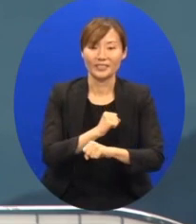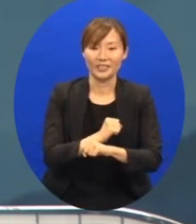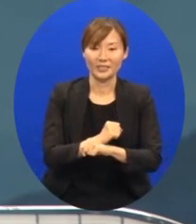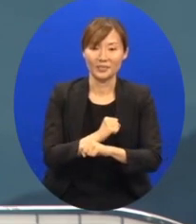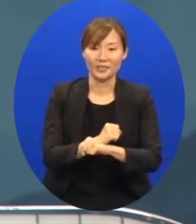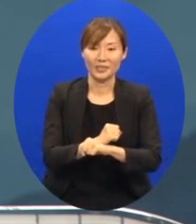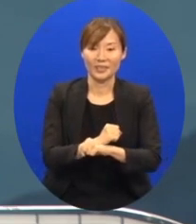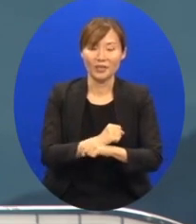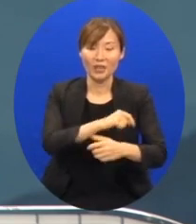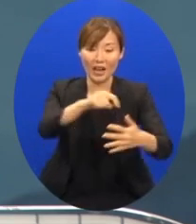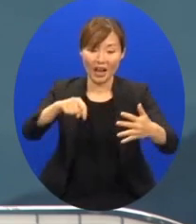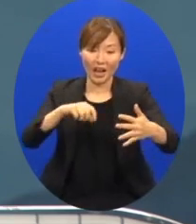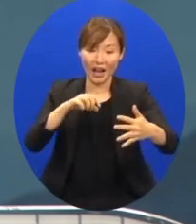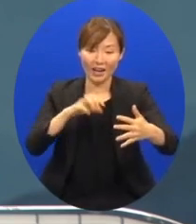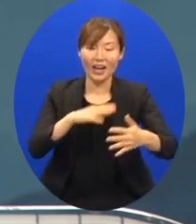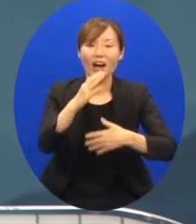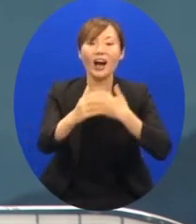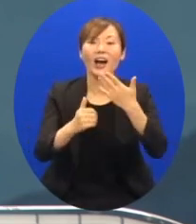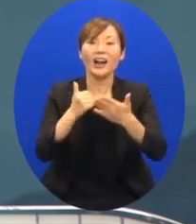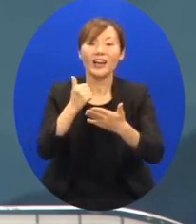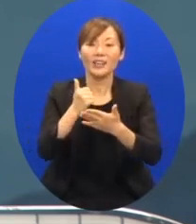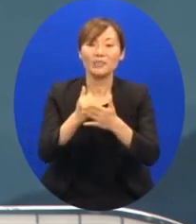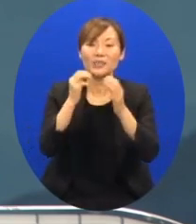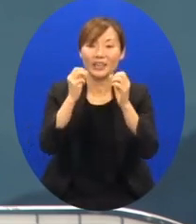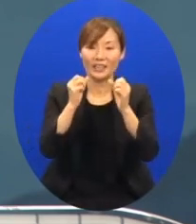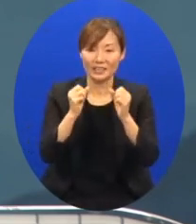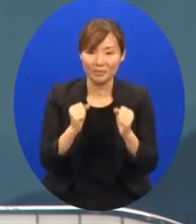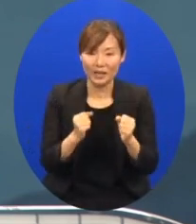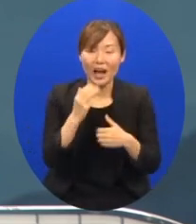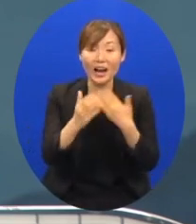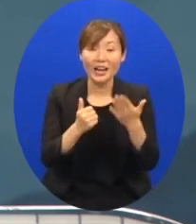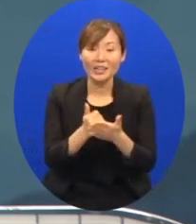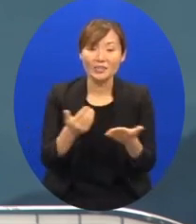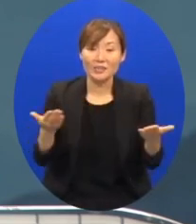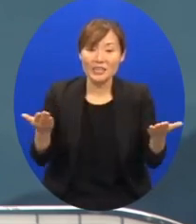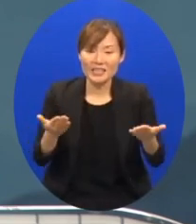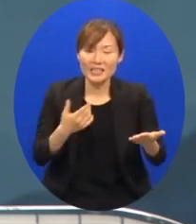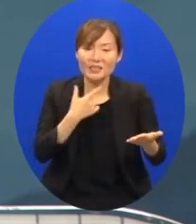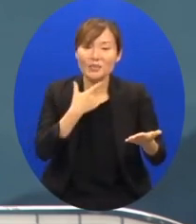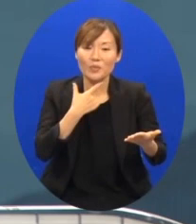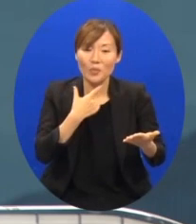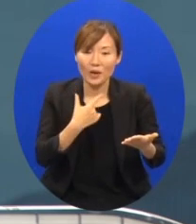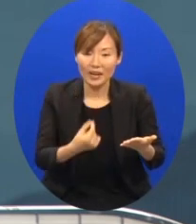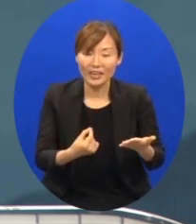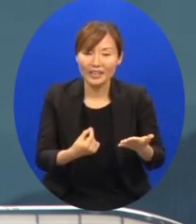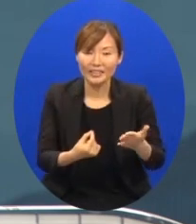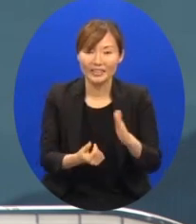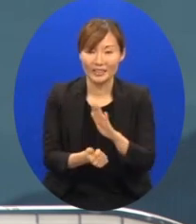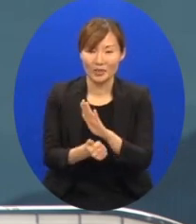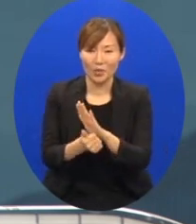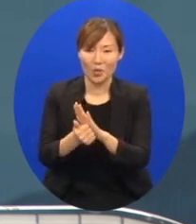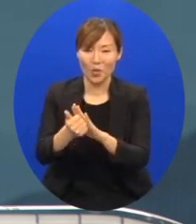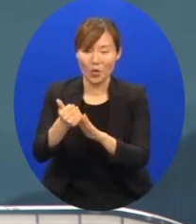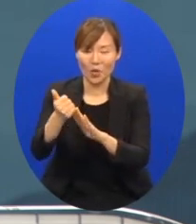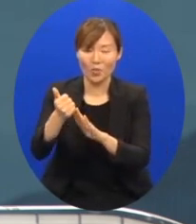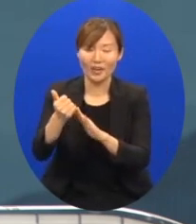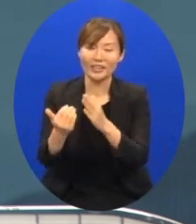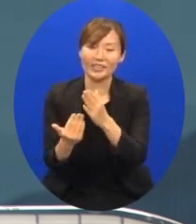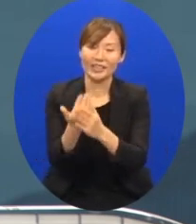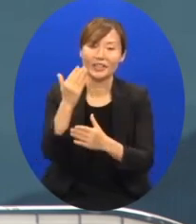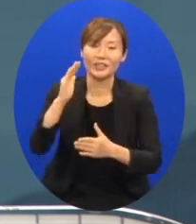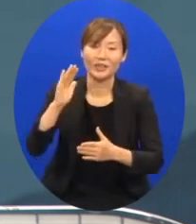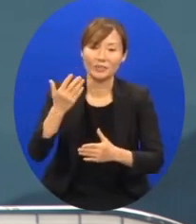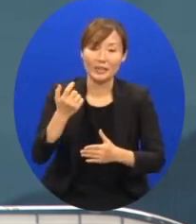계십니다 그래서 우리 안에 하나님의 일을 하고 싶은 소원이 자꾸 생기는 것은 여러분의 이 성령의